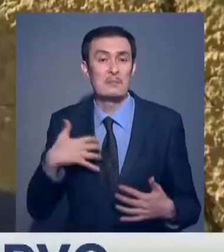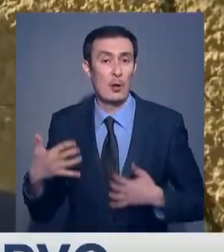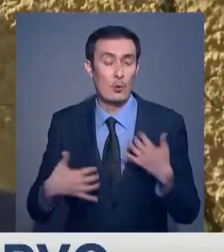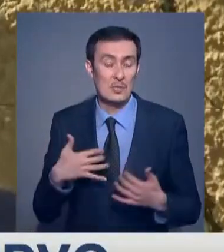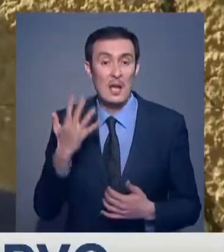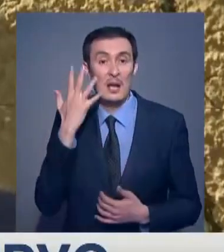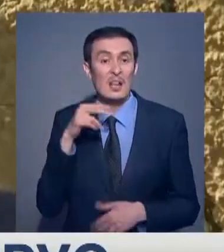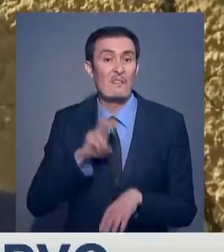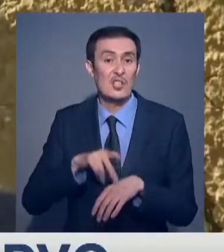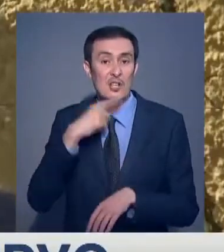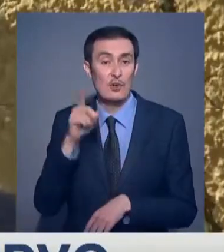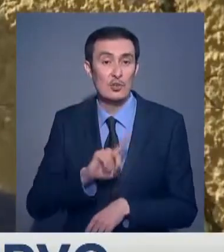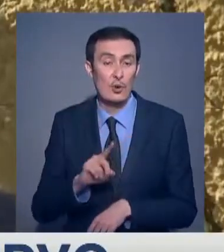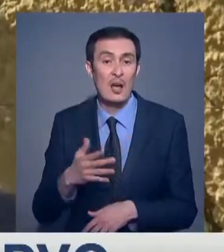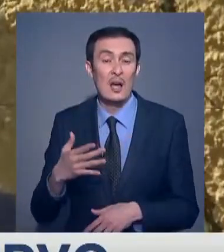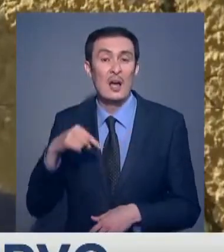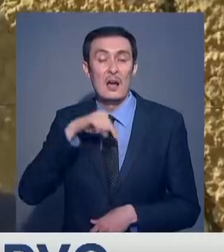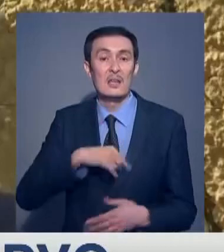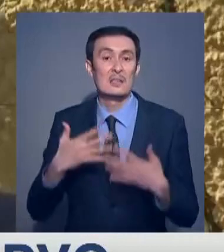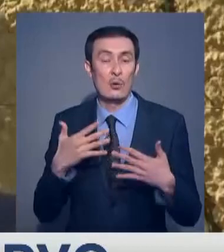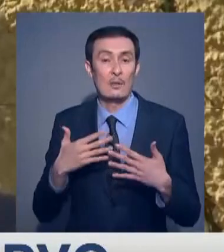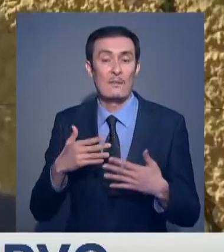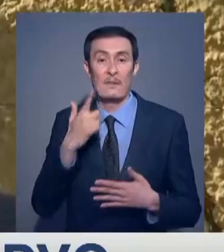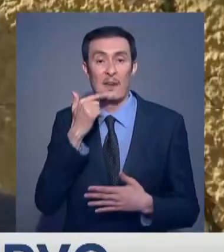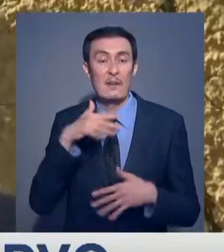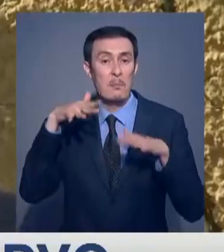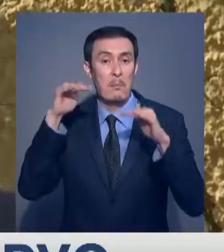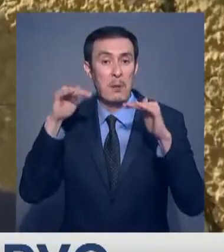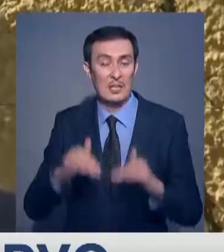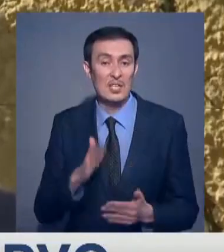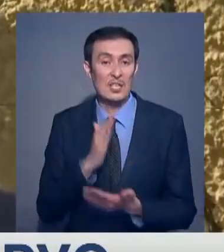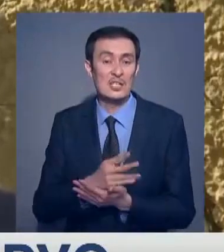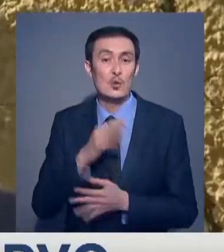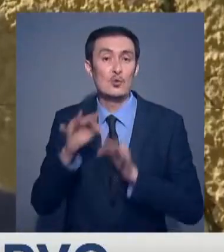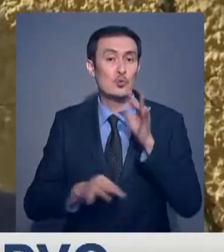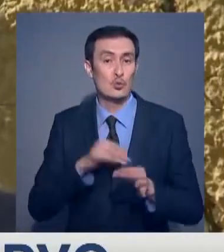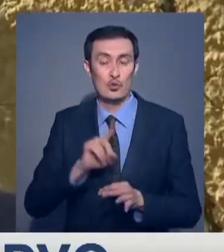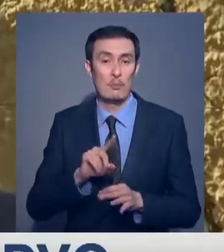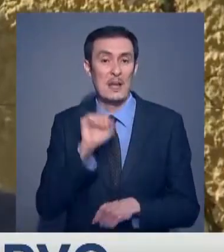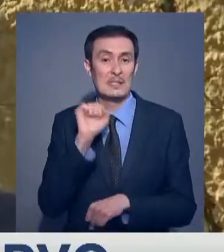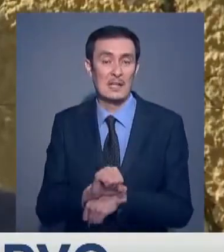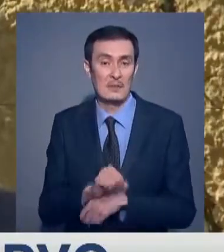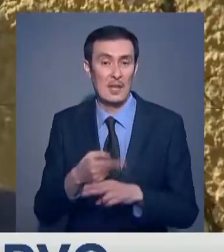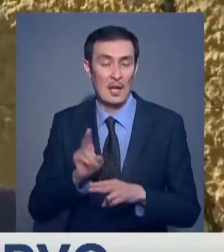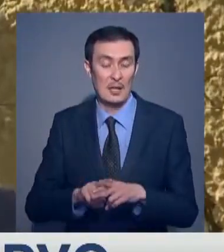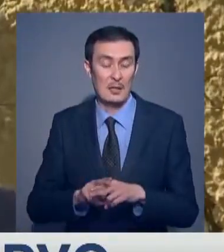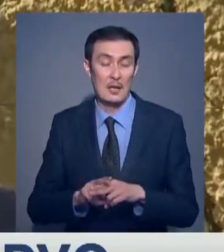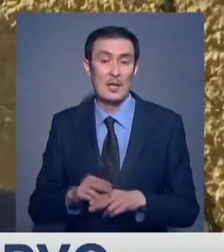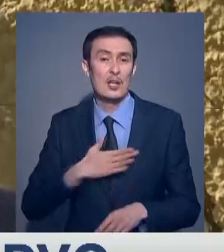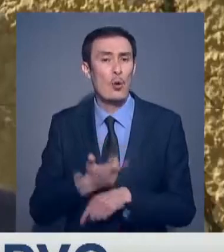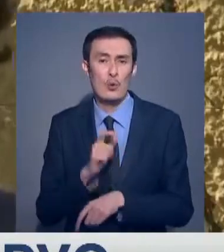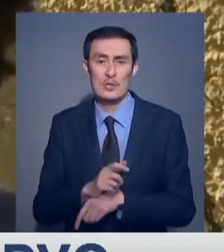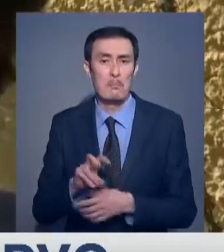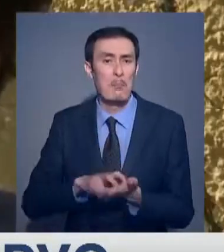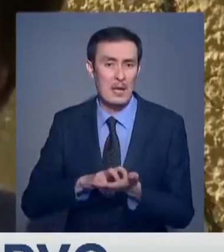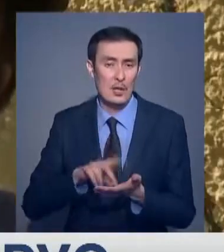Особенно тогда, когда врачи сказали мне, что кислород в ее крови падает. И у них есть 24 часа, чтобы остановить этот процесс. Я очень-очень